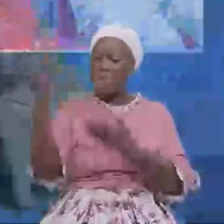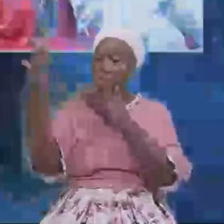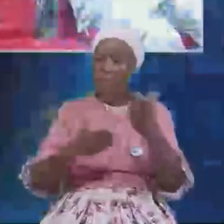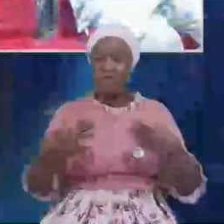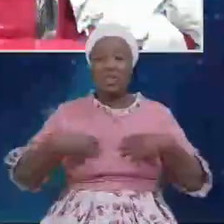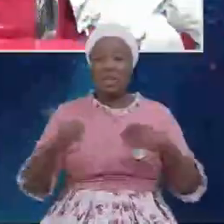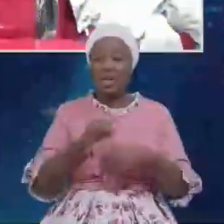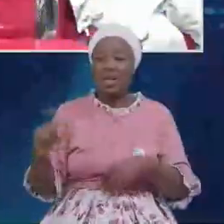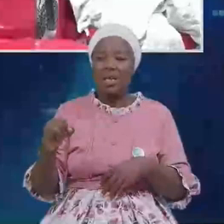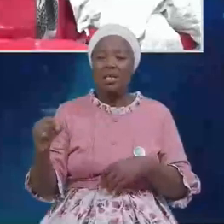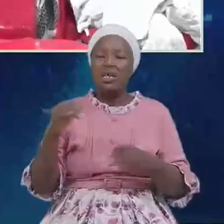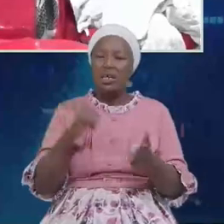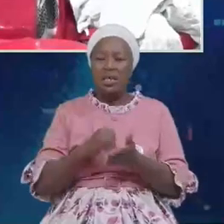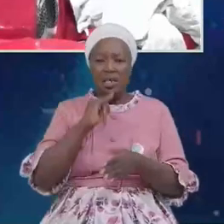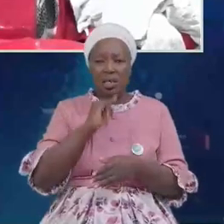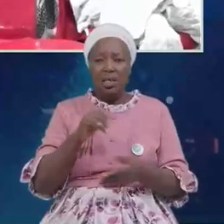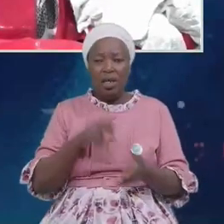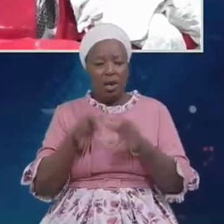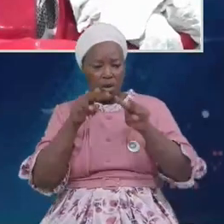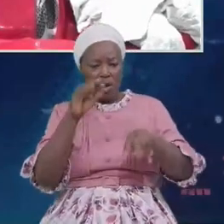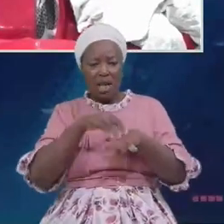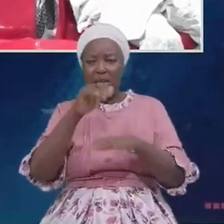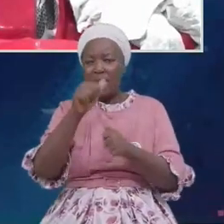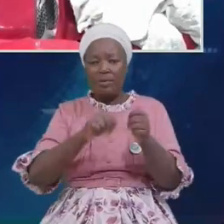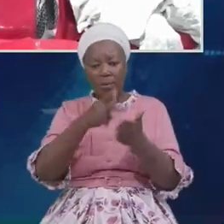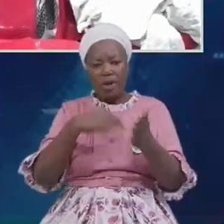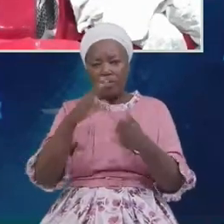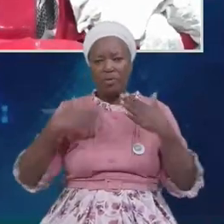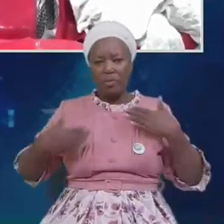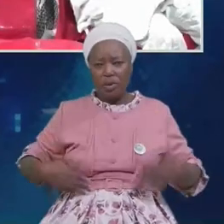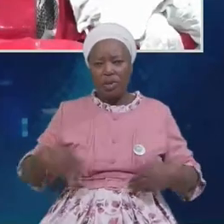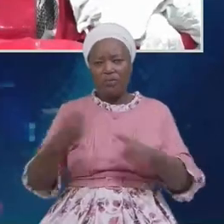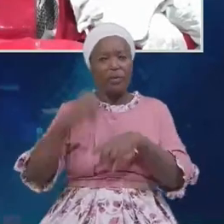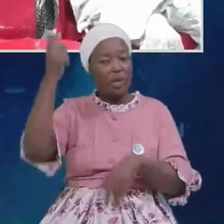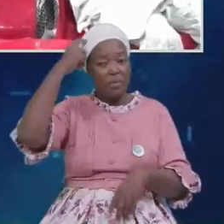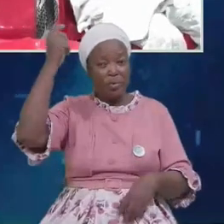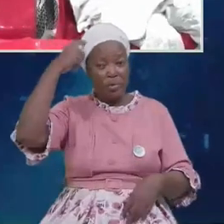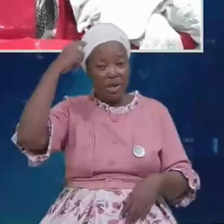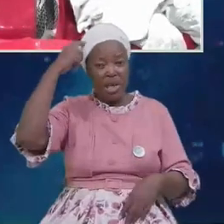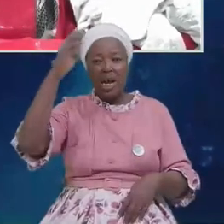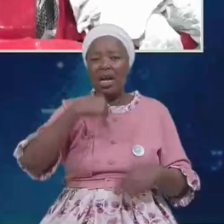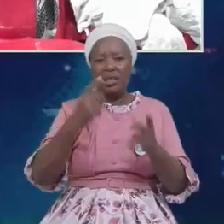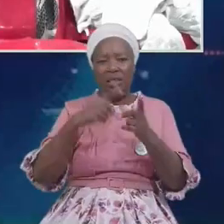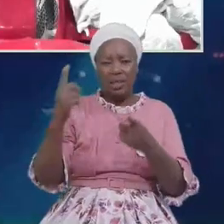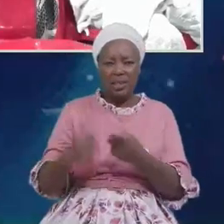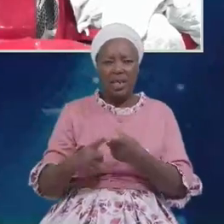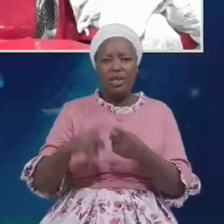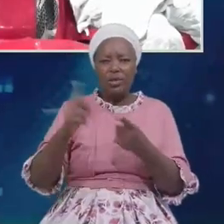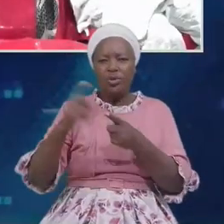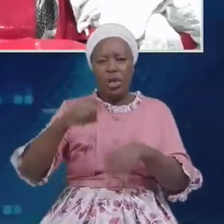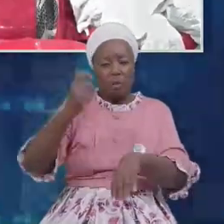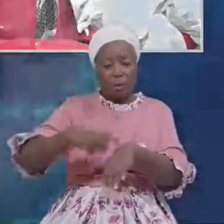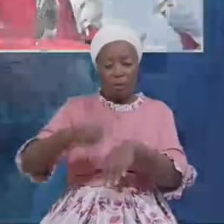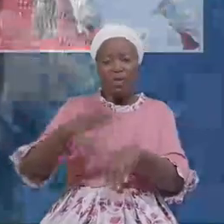guérison. Il regarde toutes les parties de ton corps, du cerveau, et ensuite dans les os,